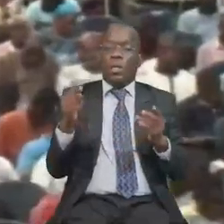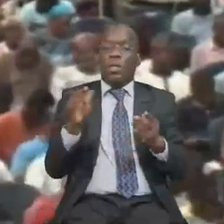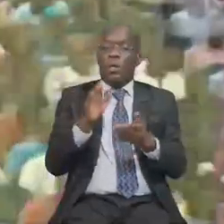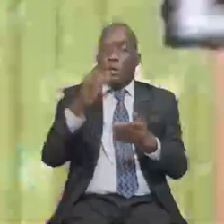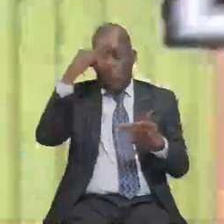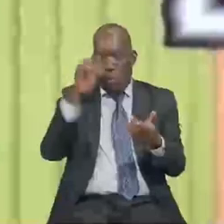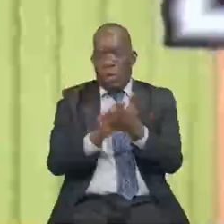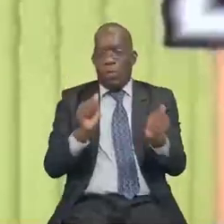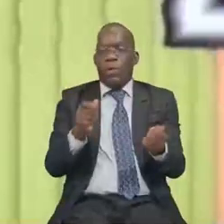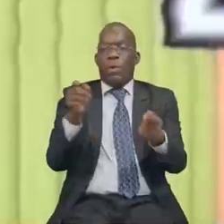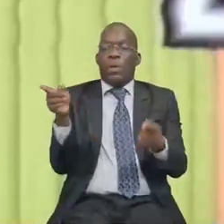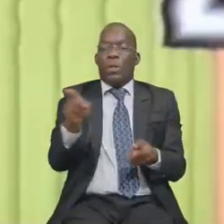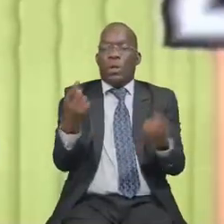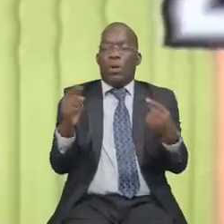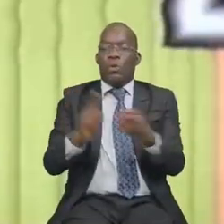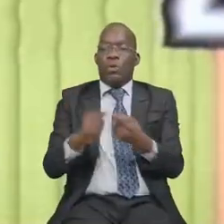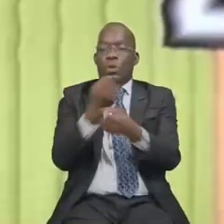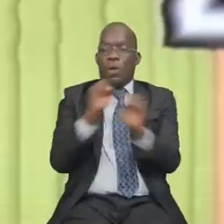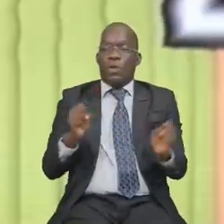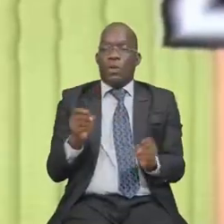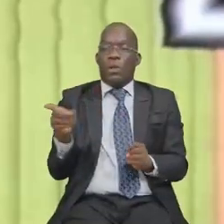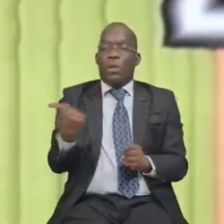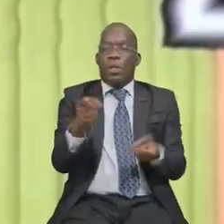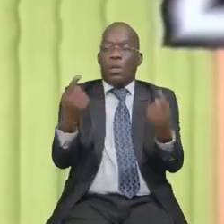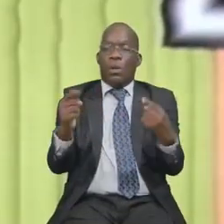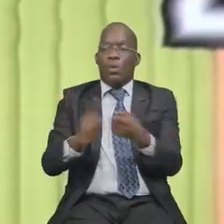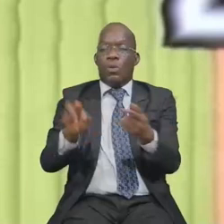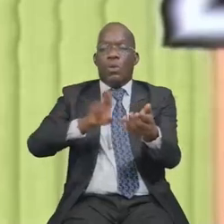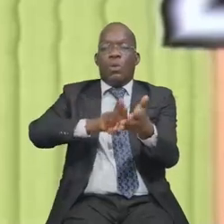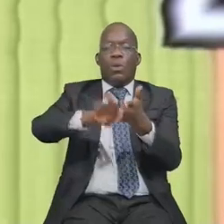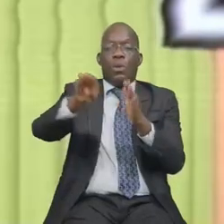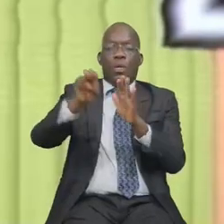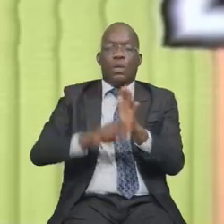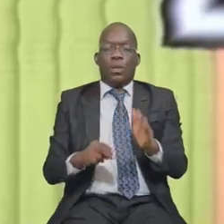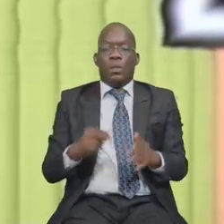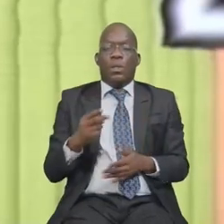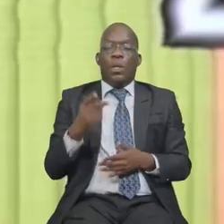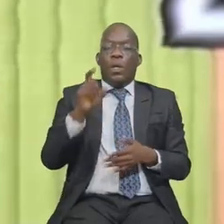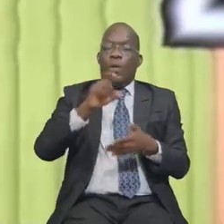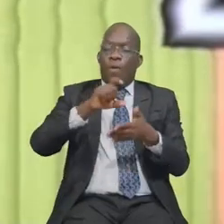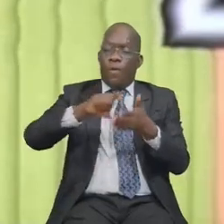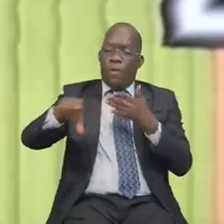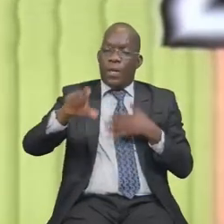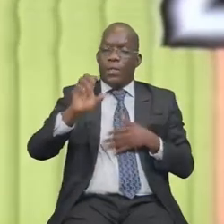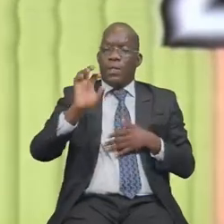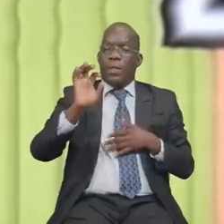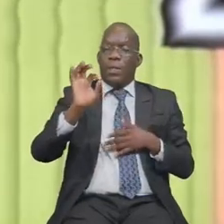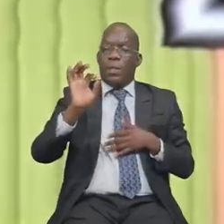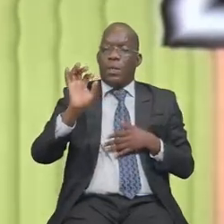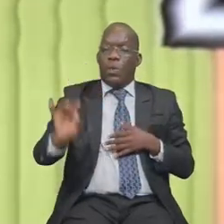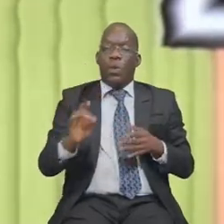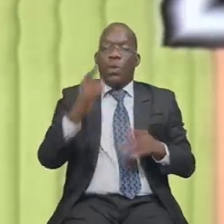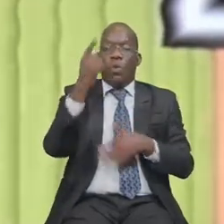salut. Ils parviendront à la justice. Dans le verset 8. Que dit-elle donc?